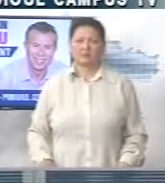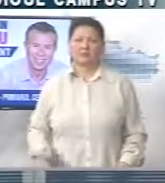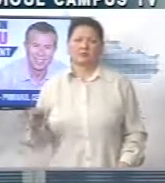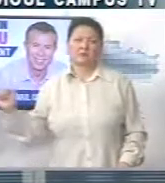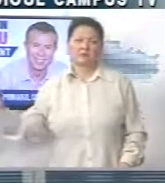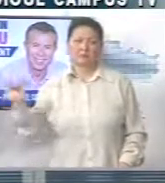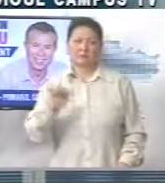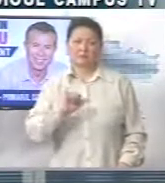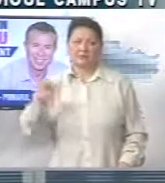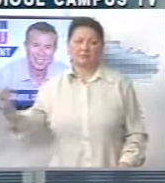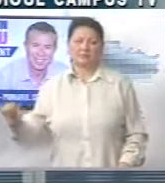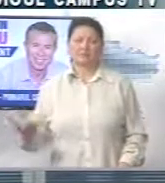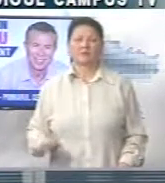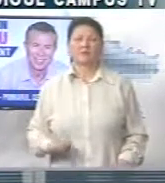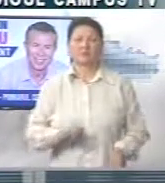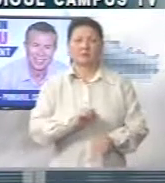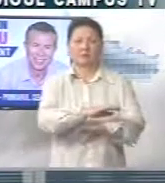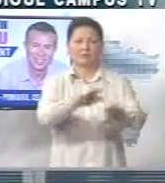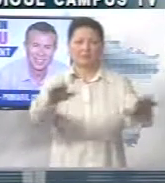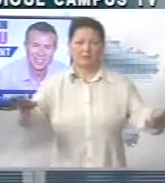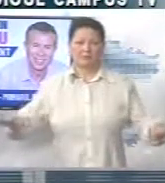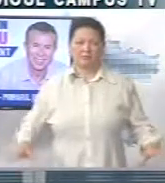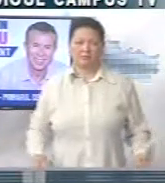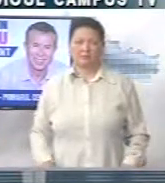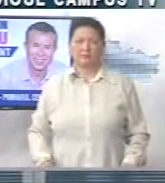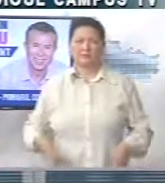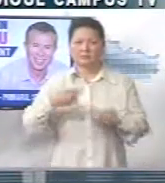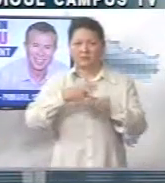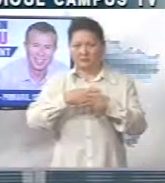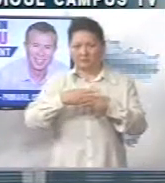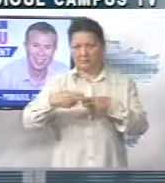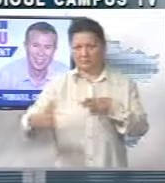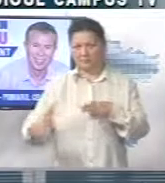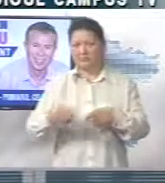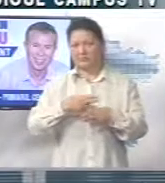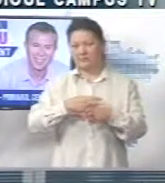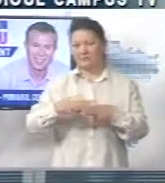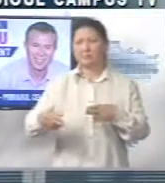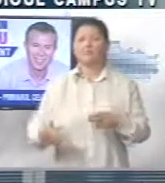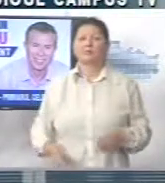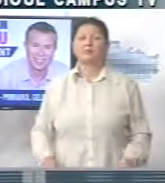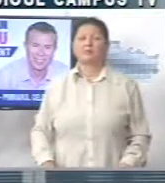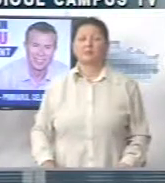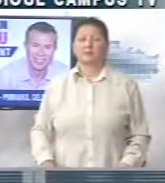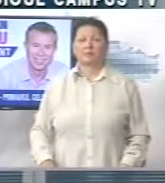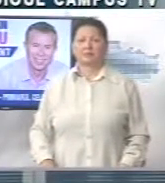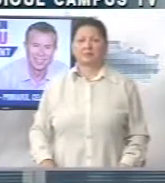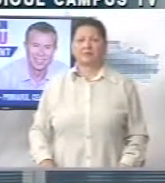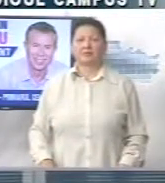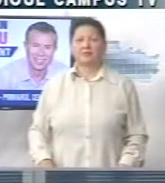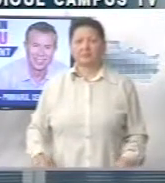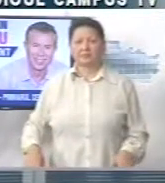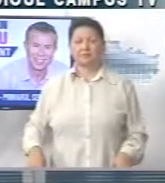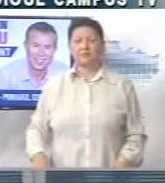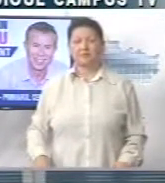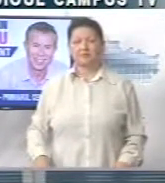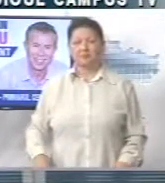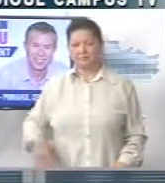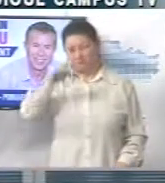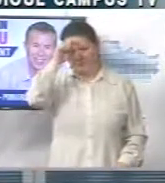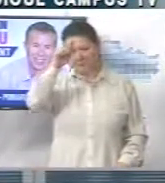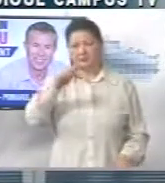public trebuie să se desfășoare corect, transparent și disciplinat cu respectarea legii. Acel dispecerat